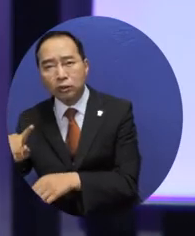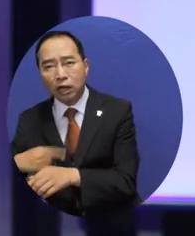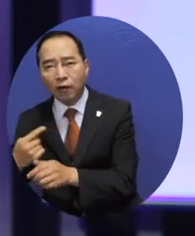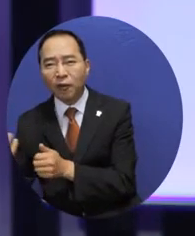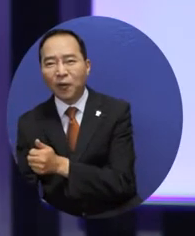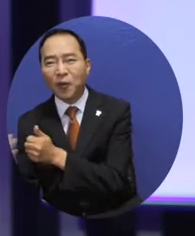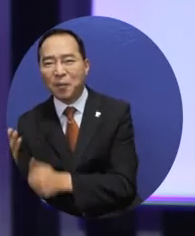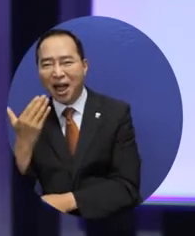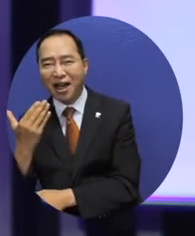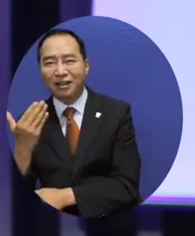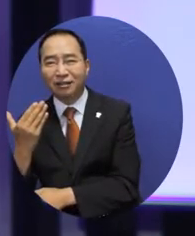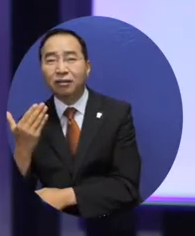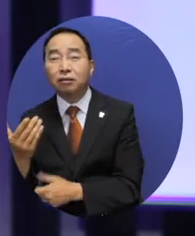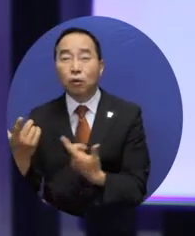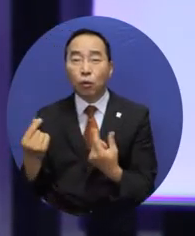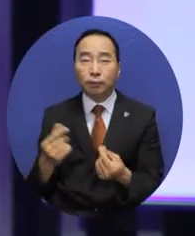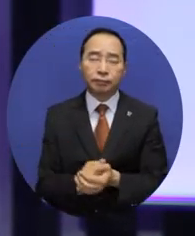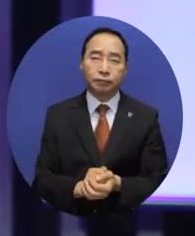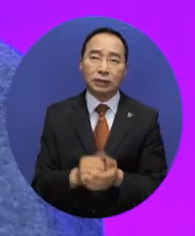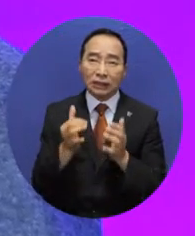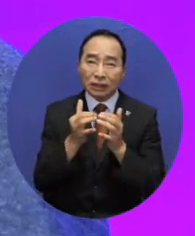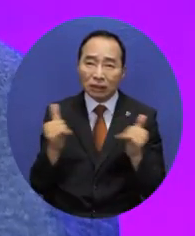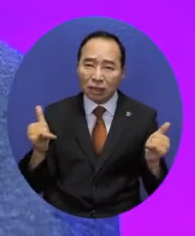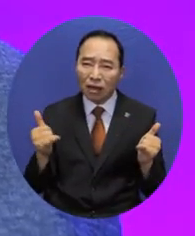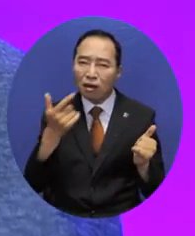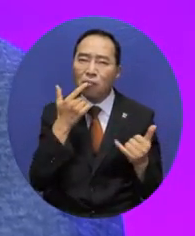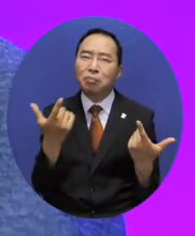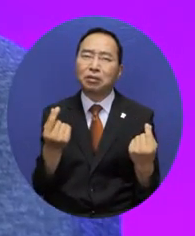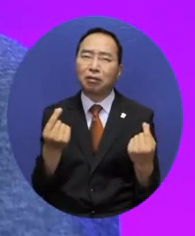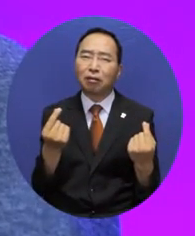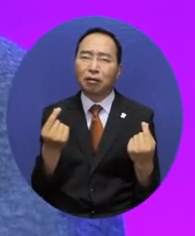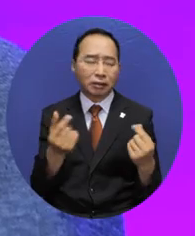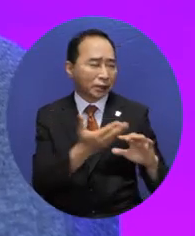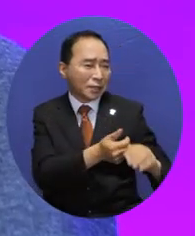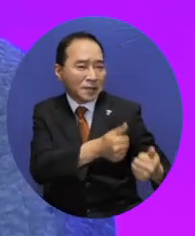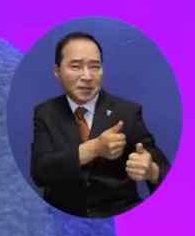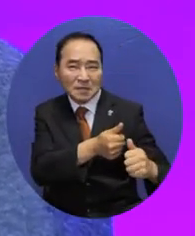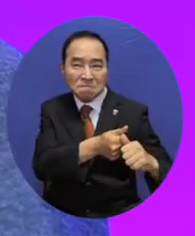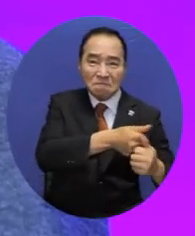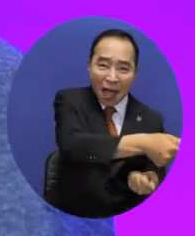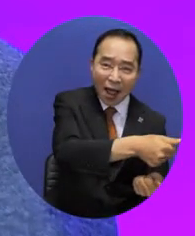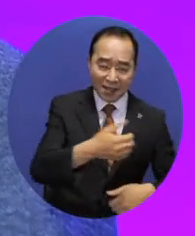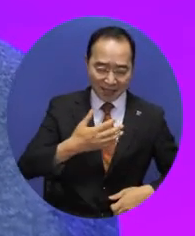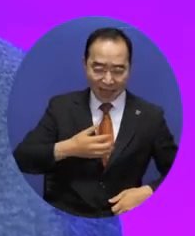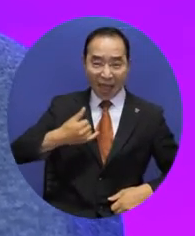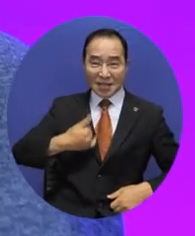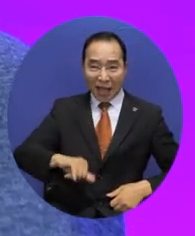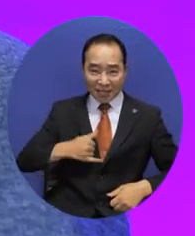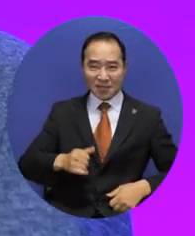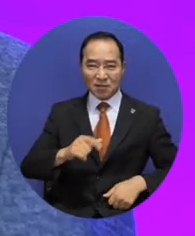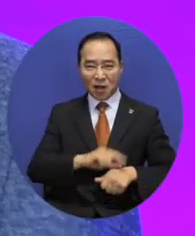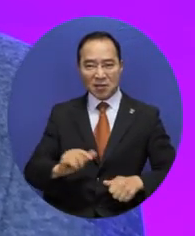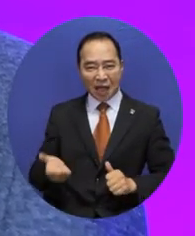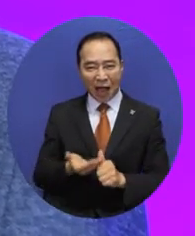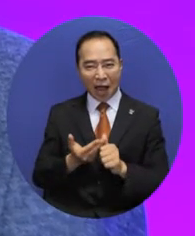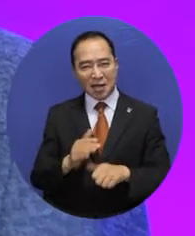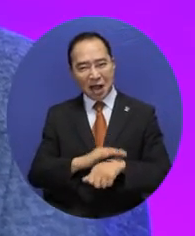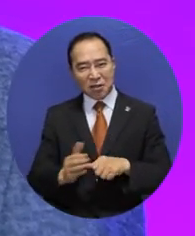있습니다. 그래서 타인과 경쟁해서 거기에서 이겨서 자기 자식이 더 잘 되기를 바라고 그것을